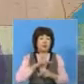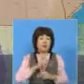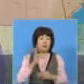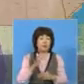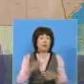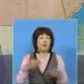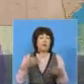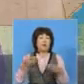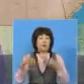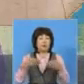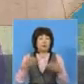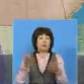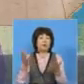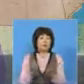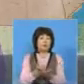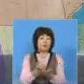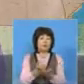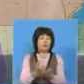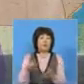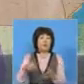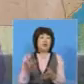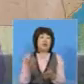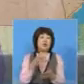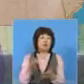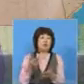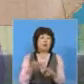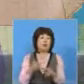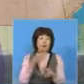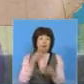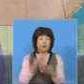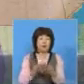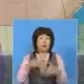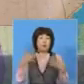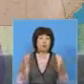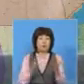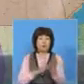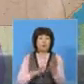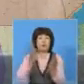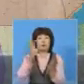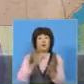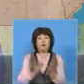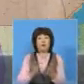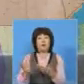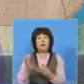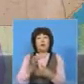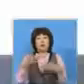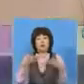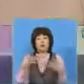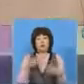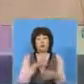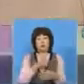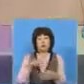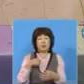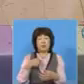полипропилен, да, те же расчеты, которые показывают, более 90% продукции Китай будет сам поглощать. У